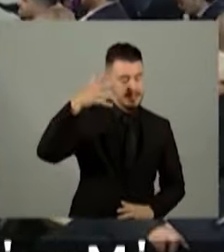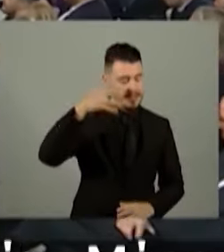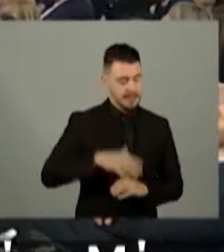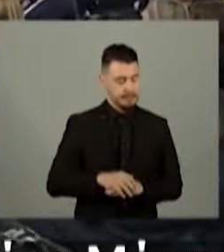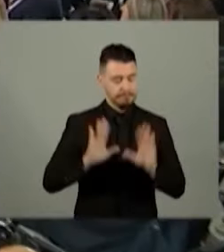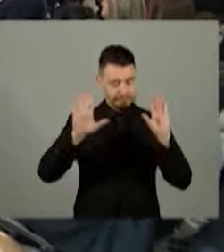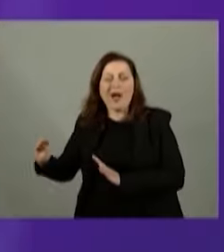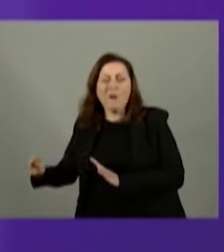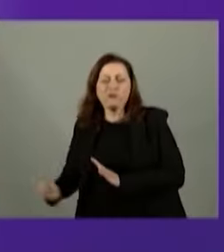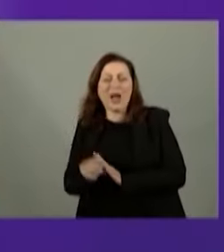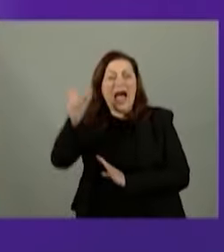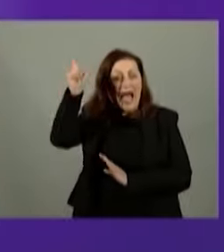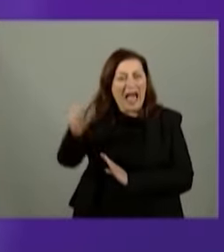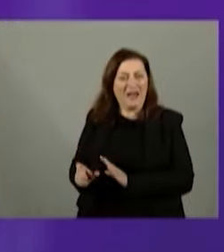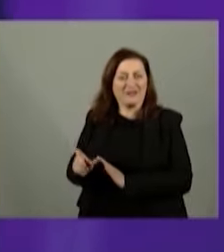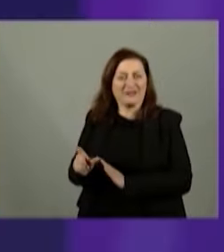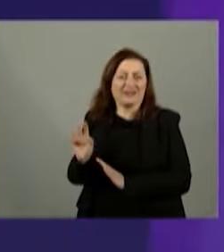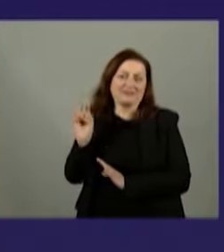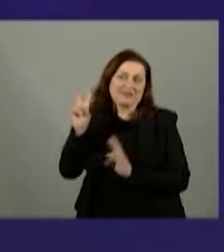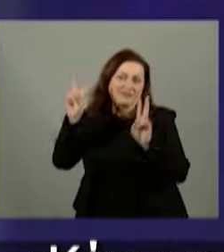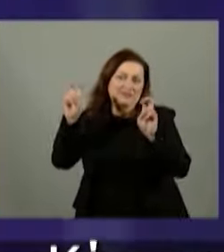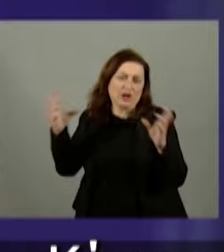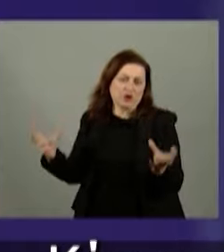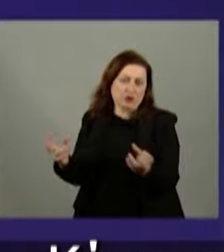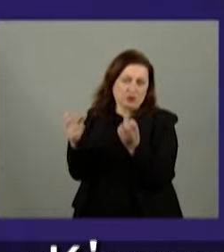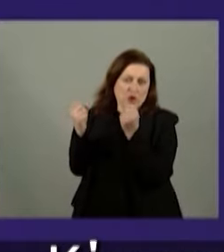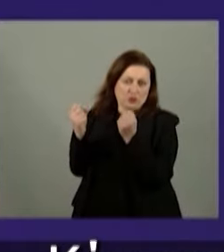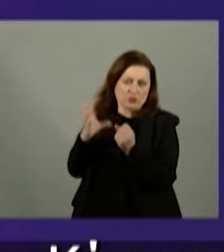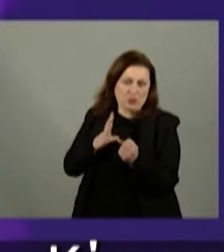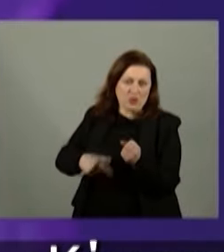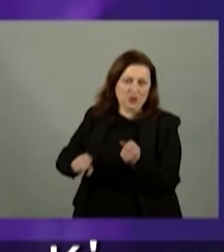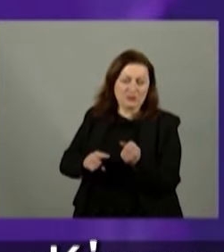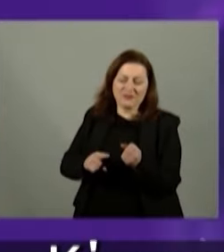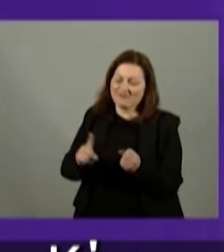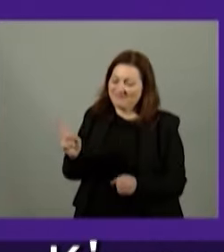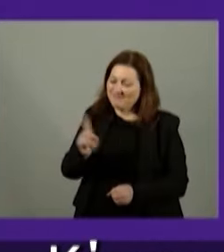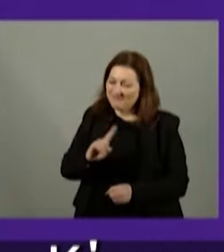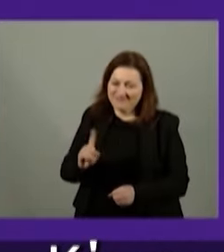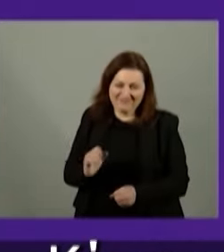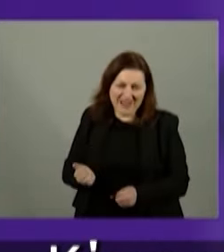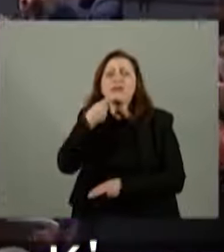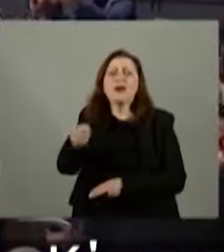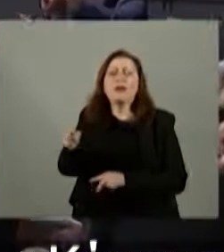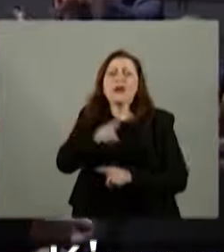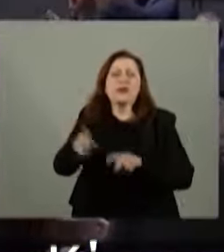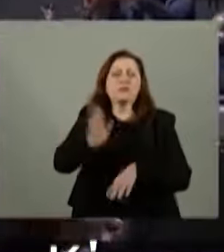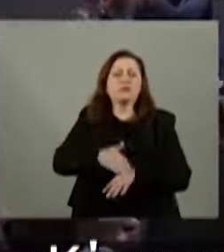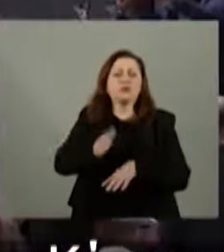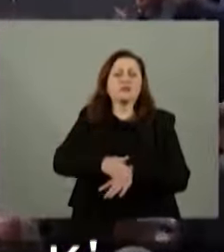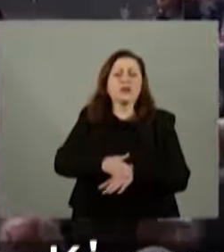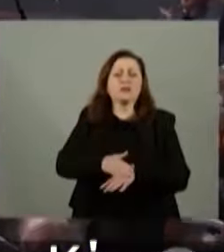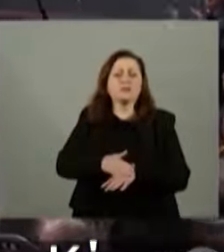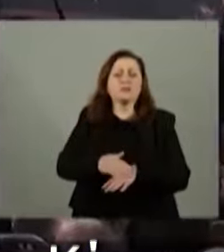το site του κυρίου Μαρή. Ακριβώς. Ναι. Για την είμαι πολύ υπερήφανος που η Αυγή και το